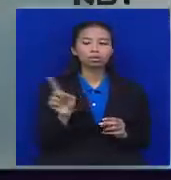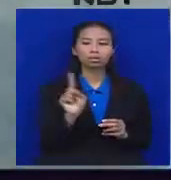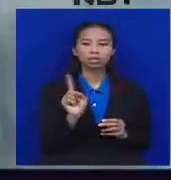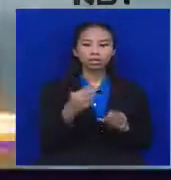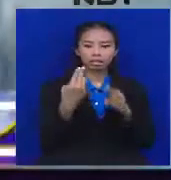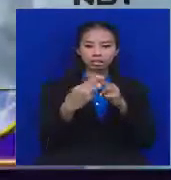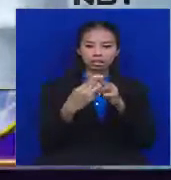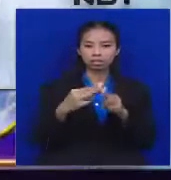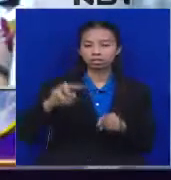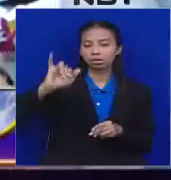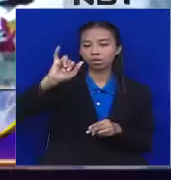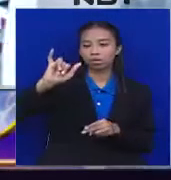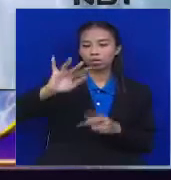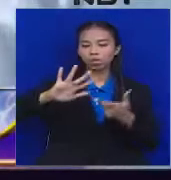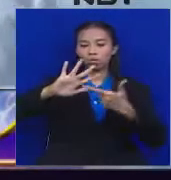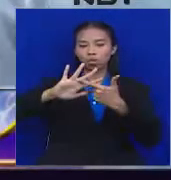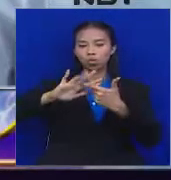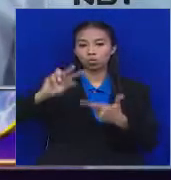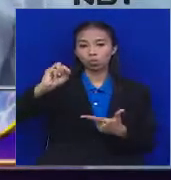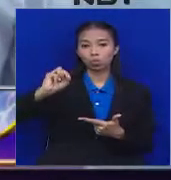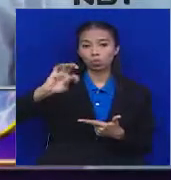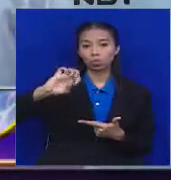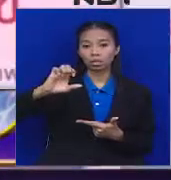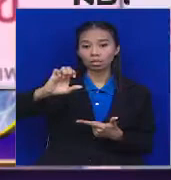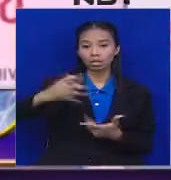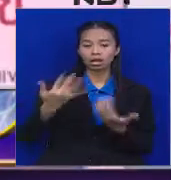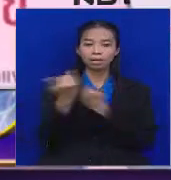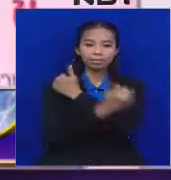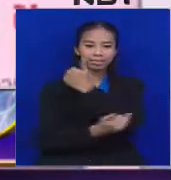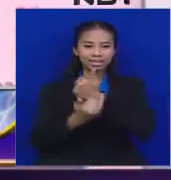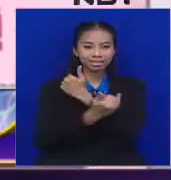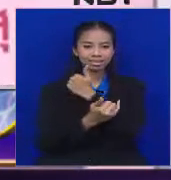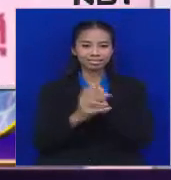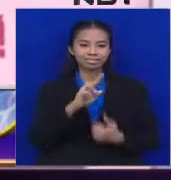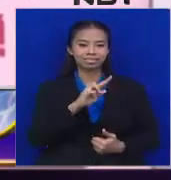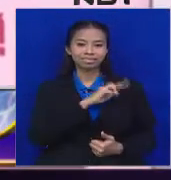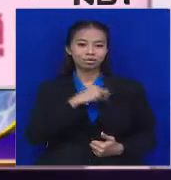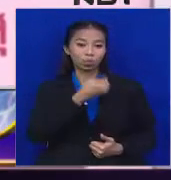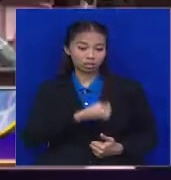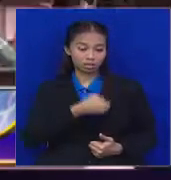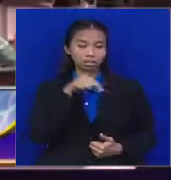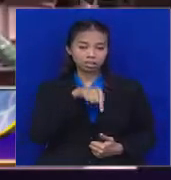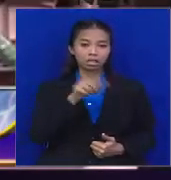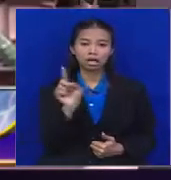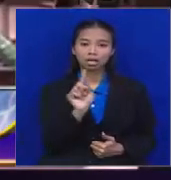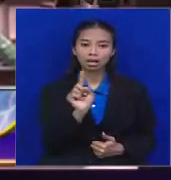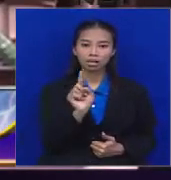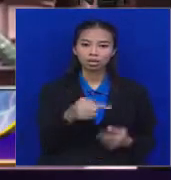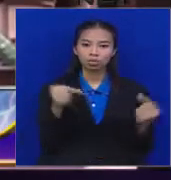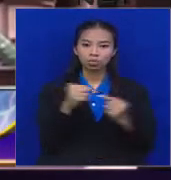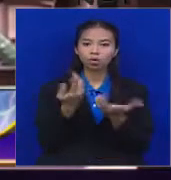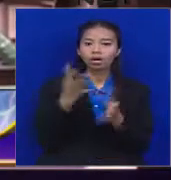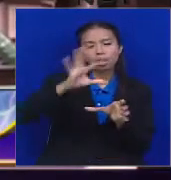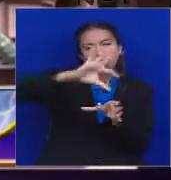เป็นนวัตกรรมล่าสุดจากแบรนด์ ABB ประเทศสวิตเซอร์แลนด์ความสามารถของเจ้าหุ่นตัวนี้หลักๆนะครับก็คือการชงกา